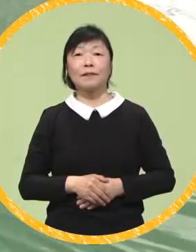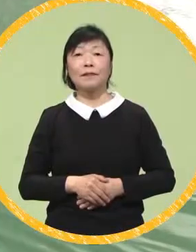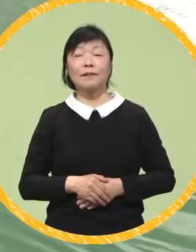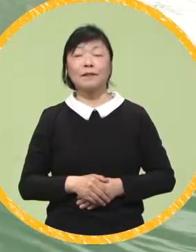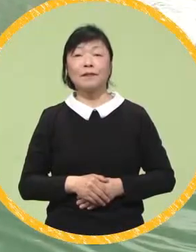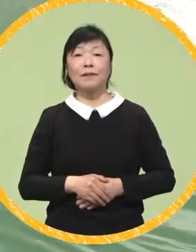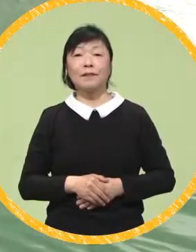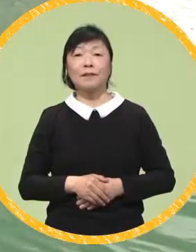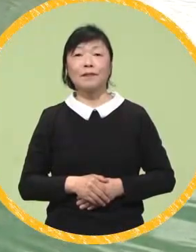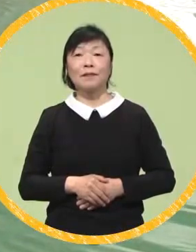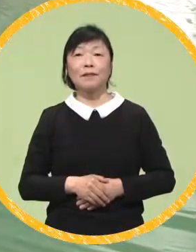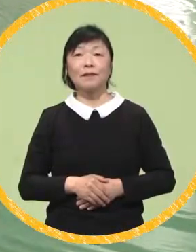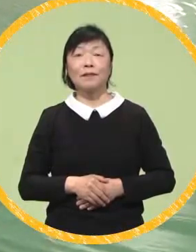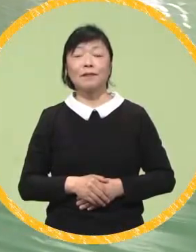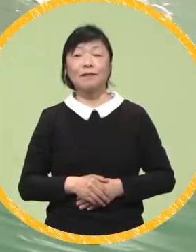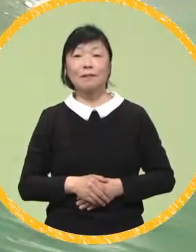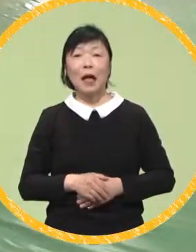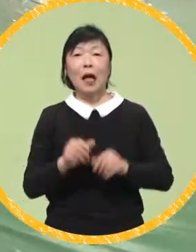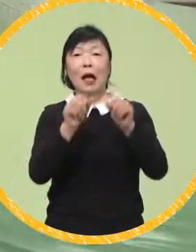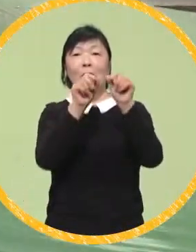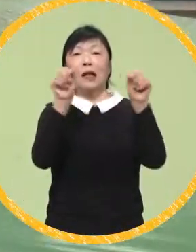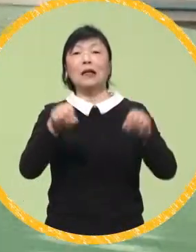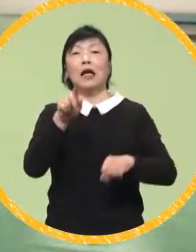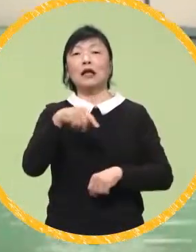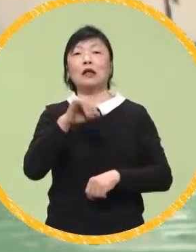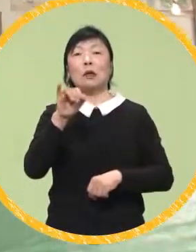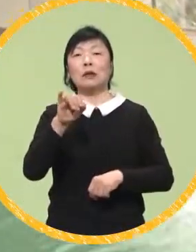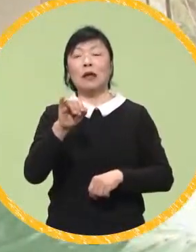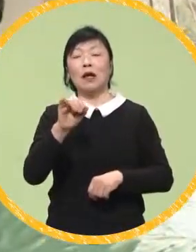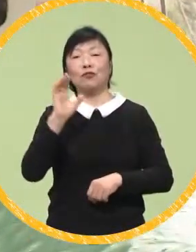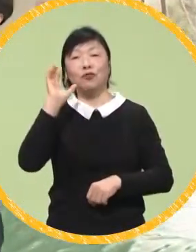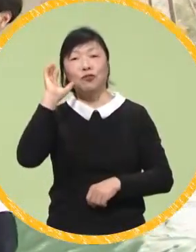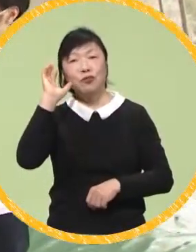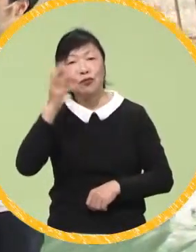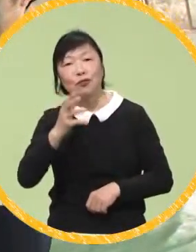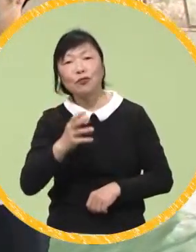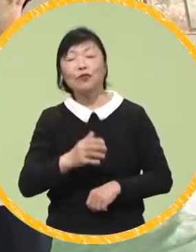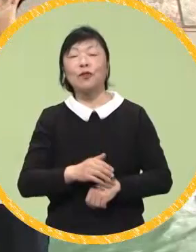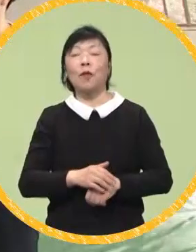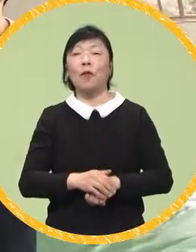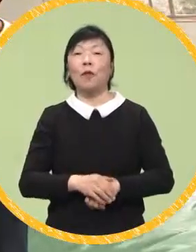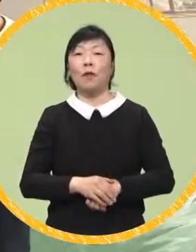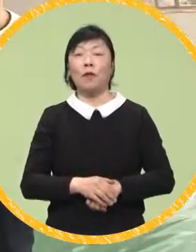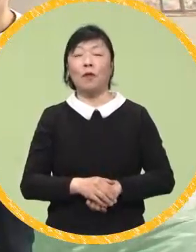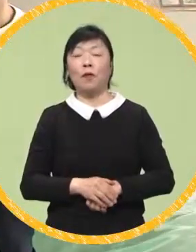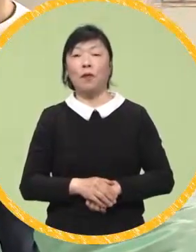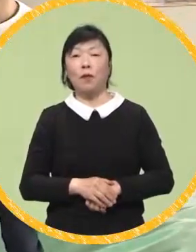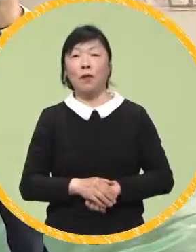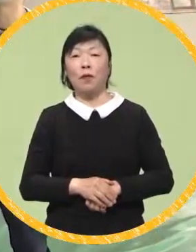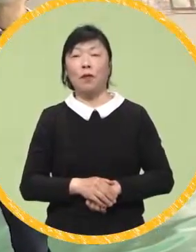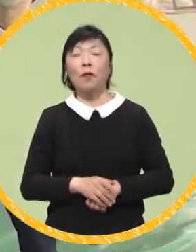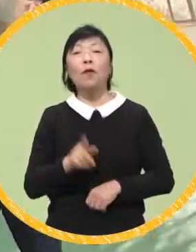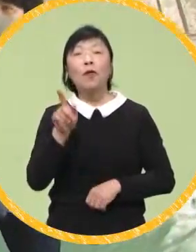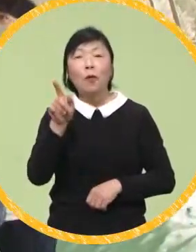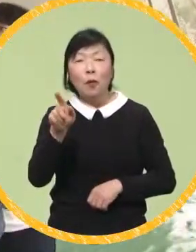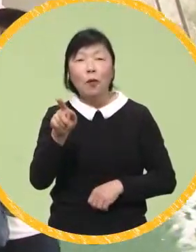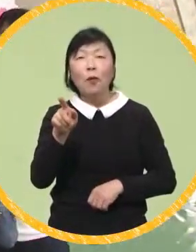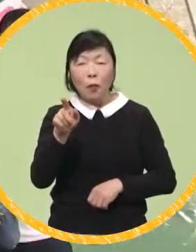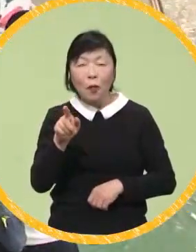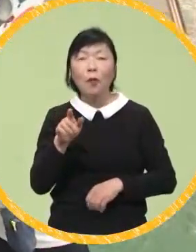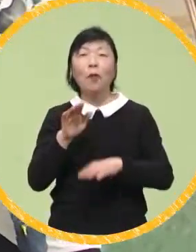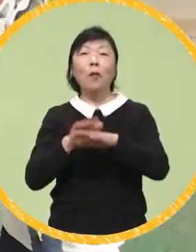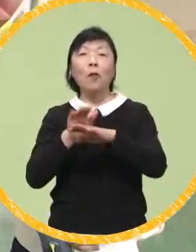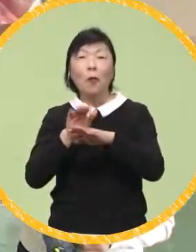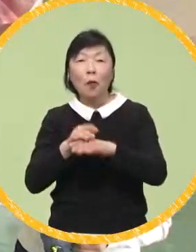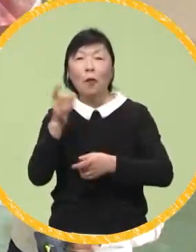次関野さんさすがの実力んすごいですねーうつこうやって登るん